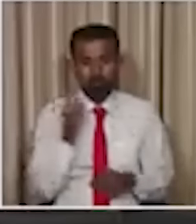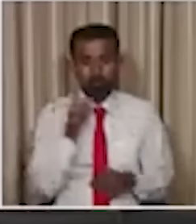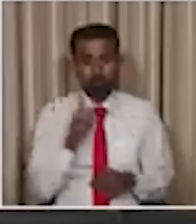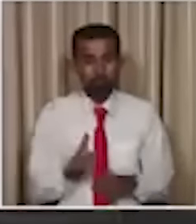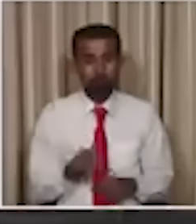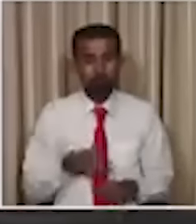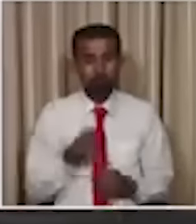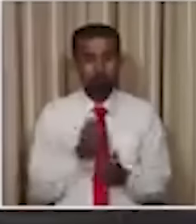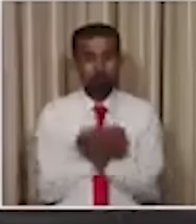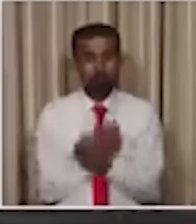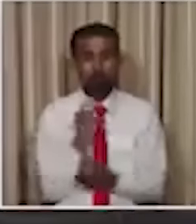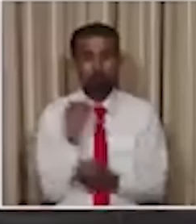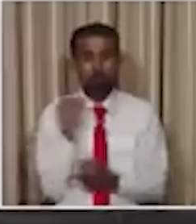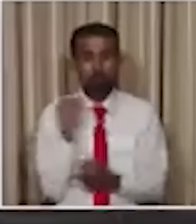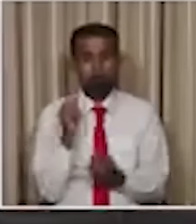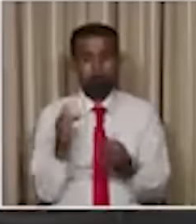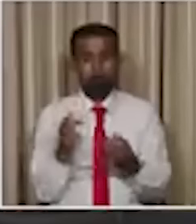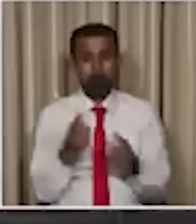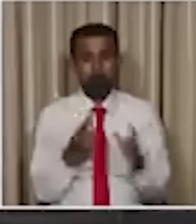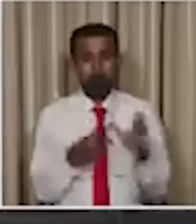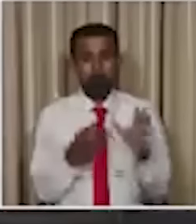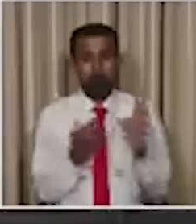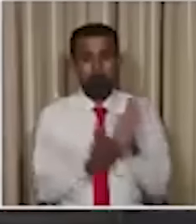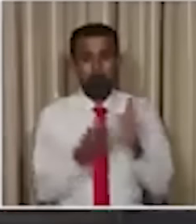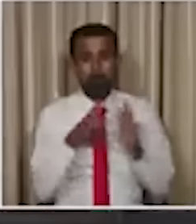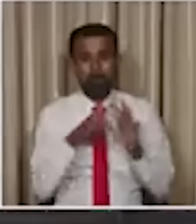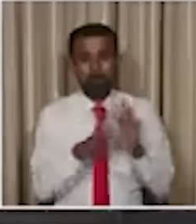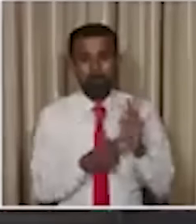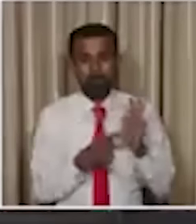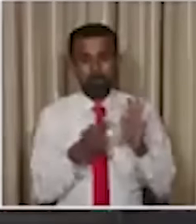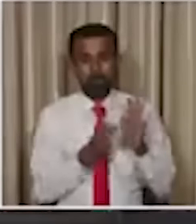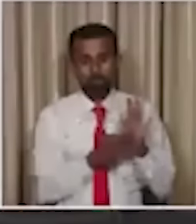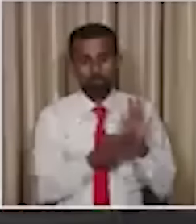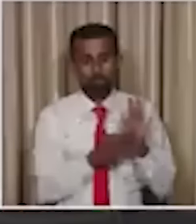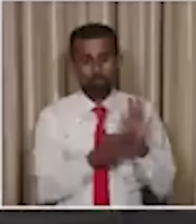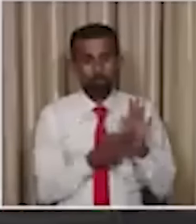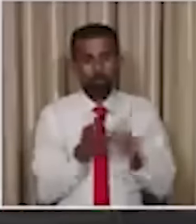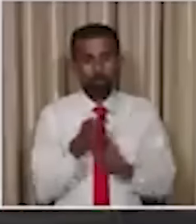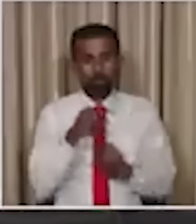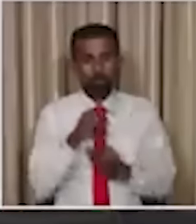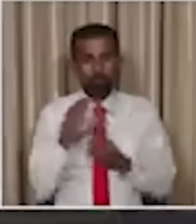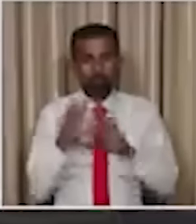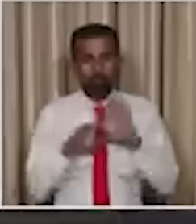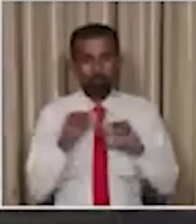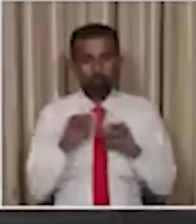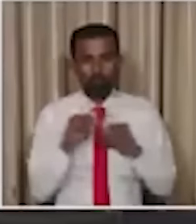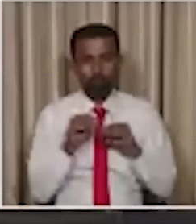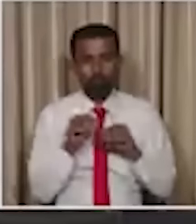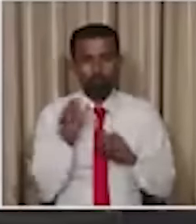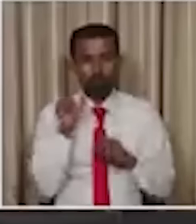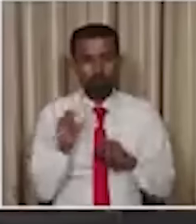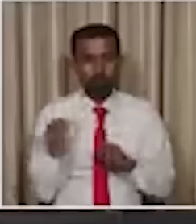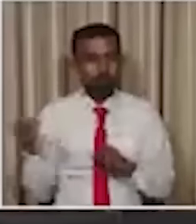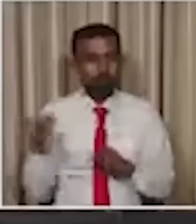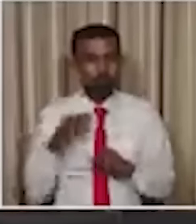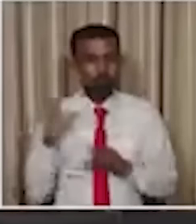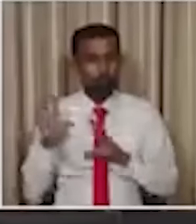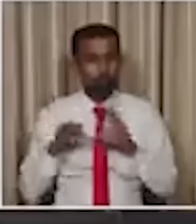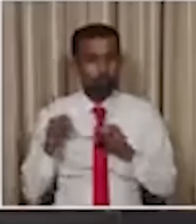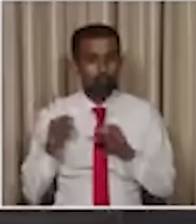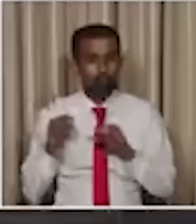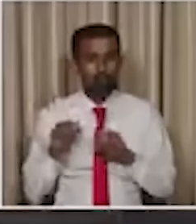ප්‍රධාන පොලිස් පරීක්ෂක අර්ජුන් මාහින්කන්දගේ පෞද්ගලික තොරතුරුකරුවෙකු ලබා දුන් තොරතුරක්